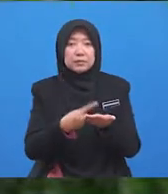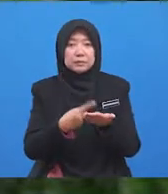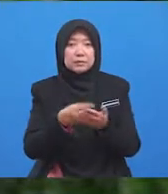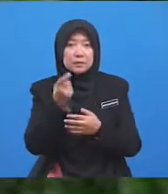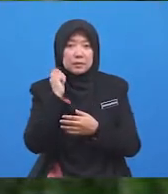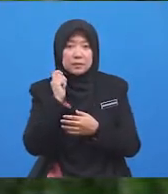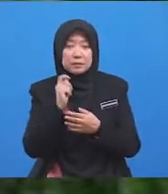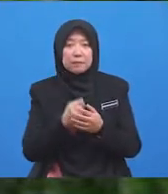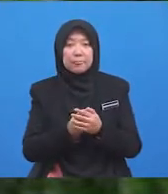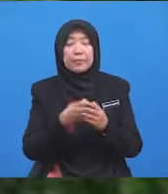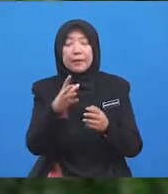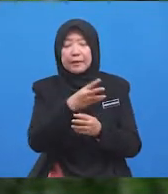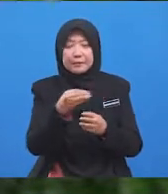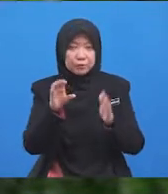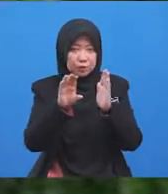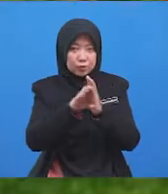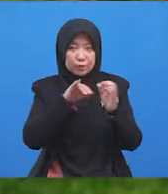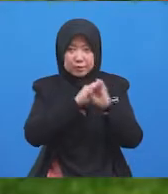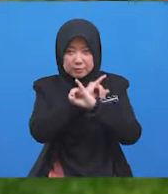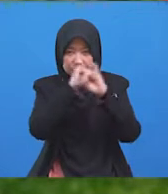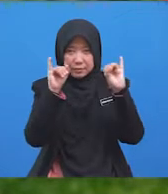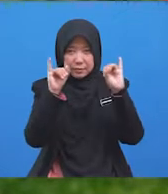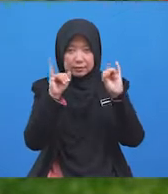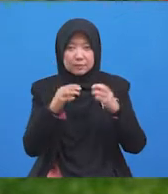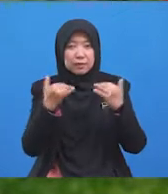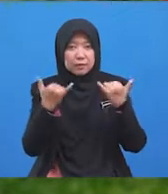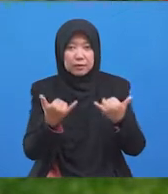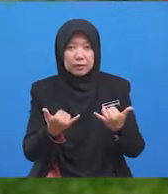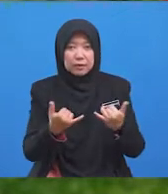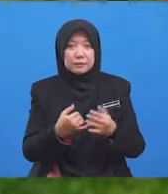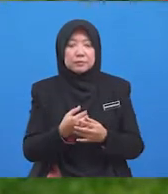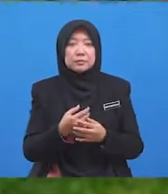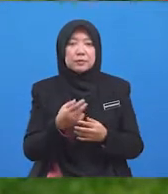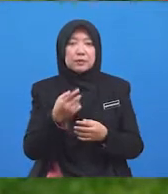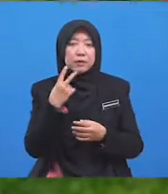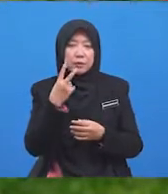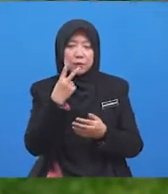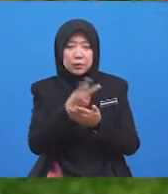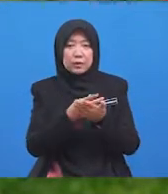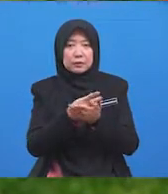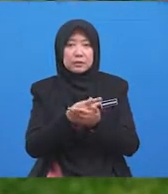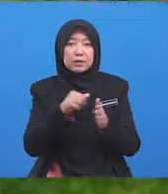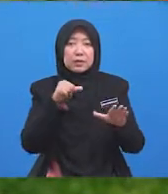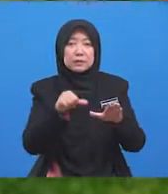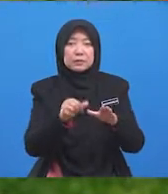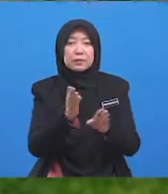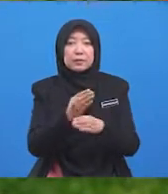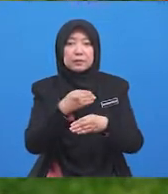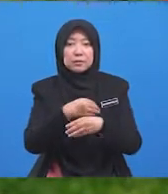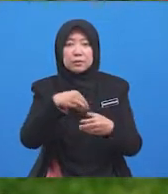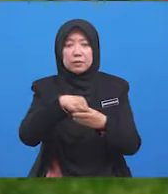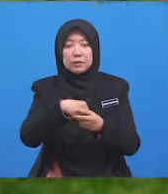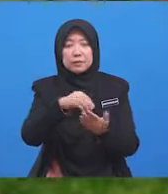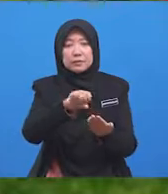tadi beserta contoh yang jelas sekarang Jom kite menyimak kajian aspek bentuk dalam sajak